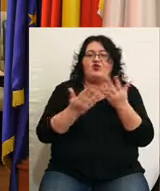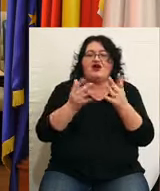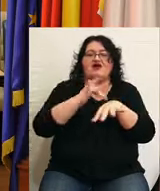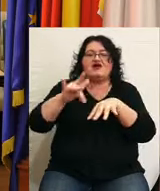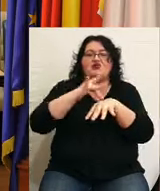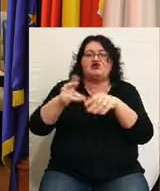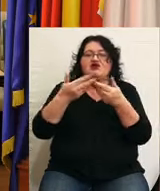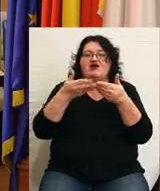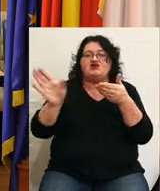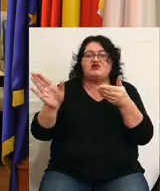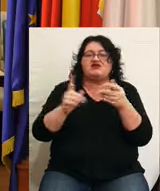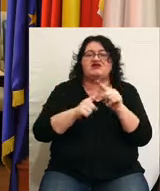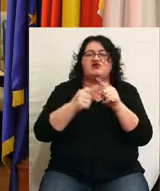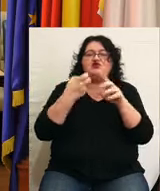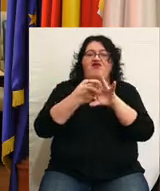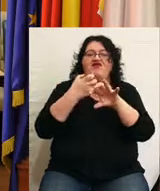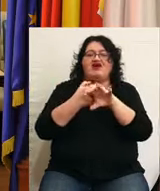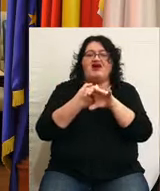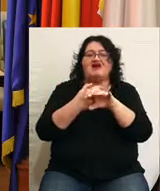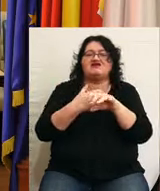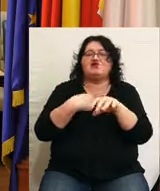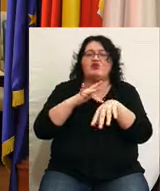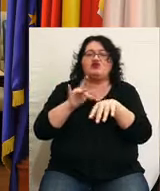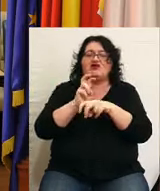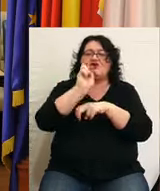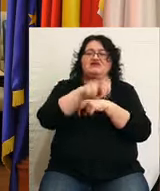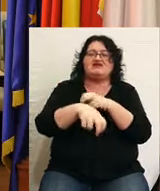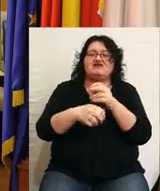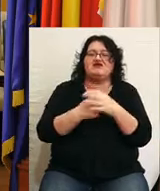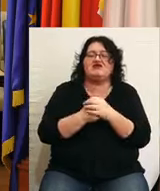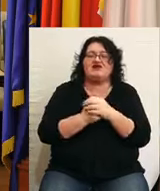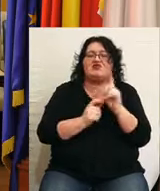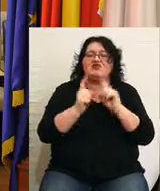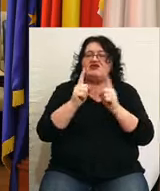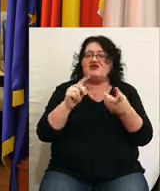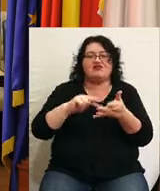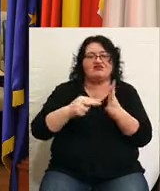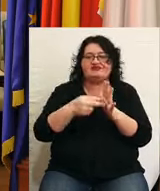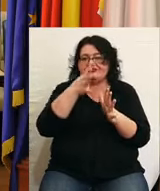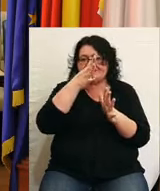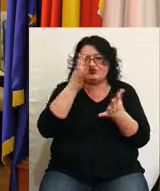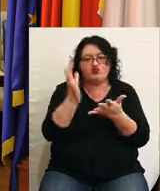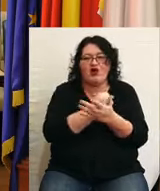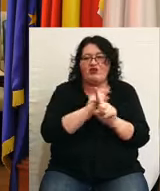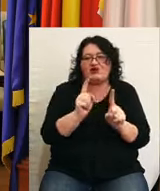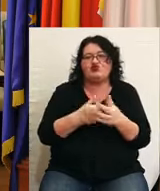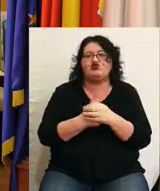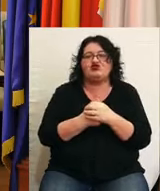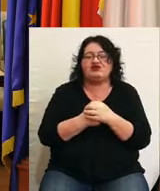încercat să o deschidem, nici o fereastră prin care n-am încercat să intrăm, dar pur și simplu